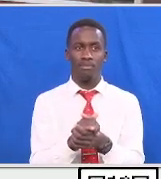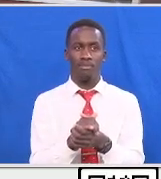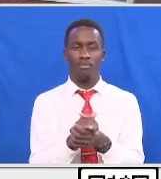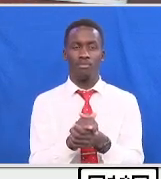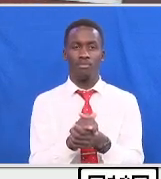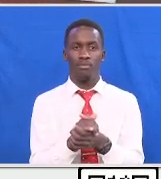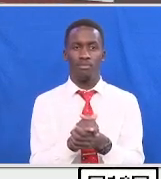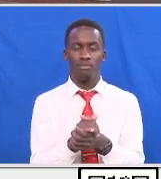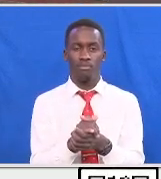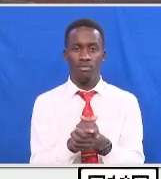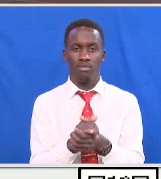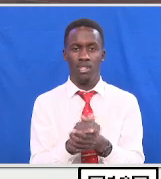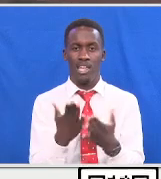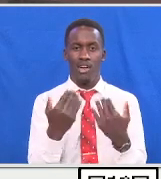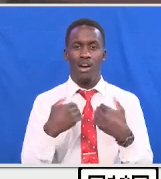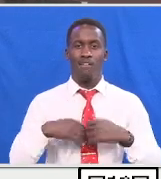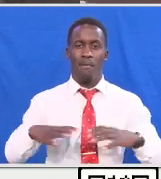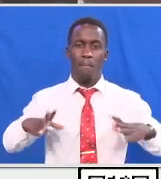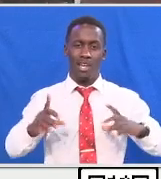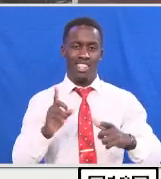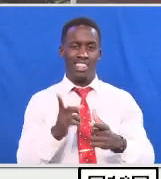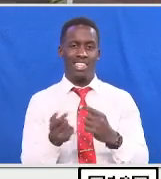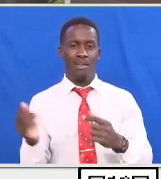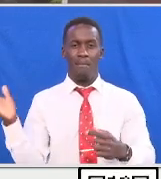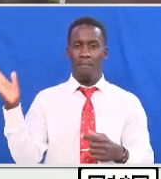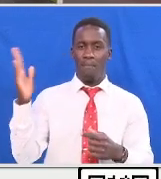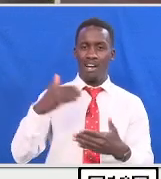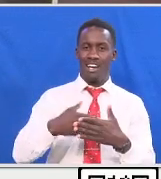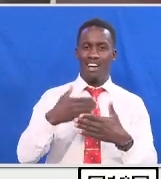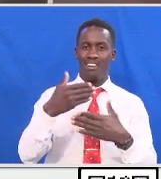I mean, how about we take a short break and then we come back with more on that. Don't you go anywhere.